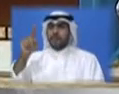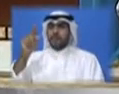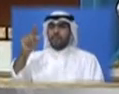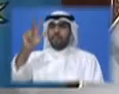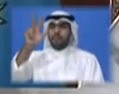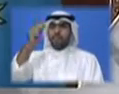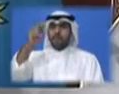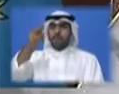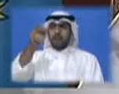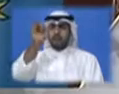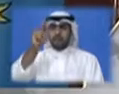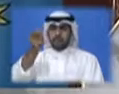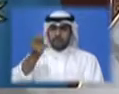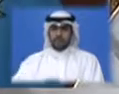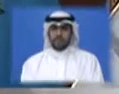الإبراهيم.